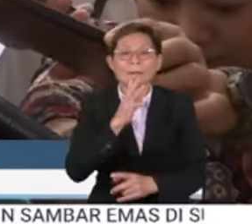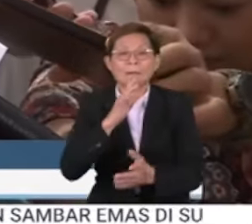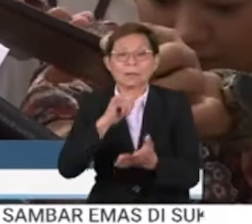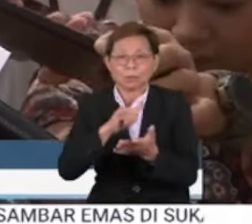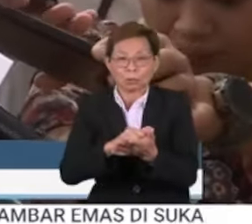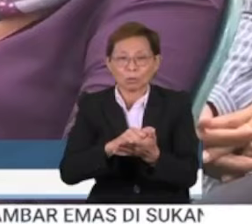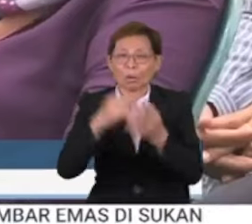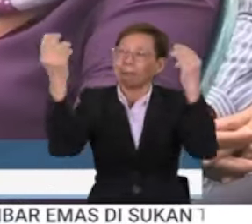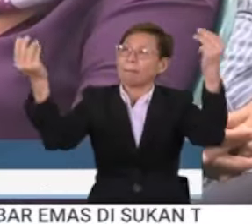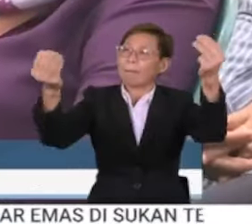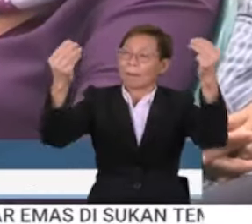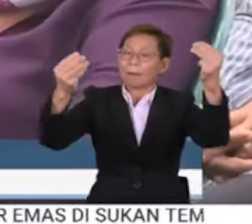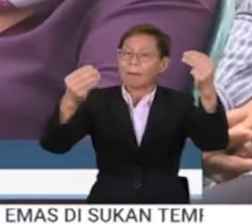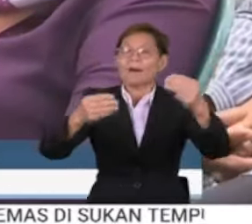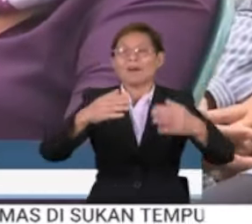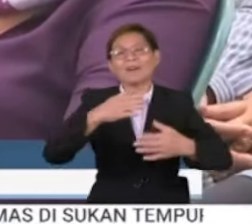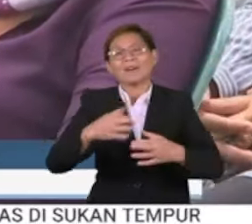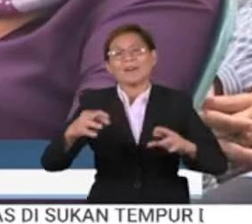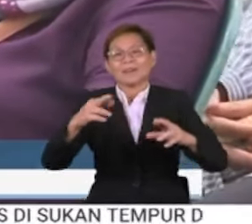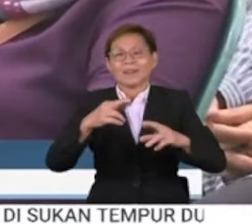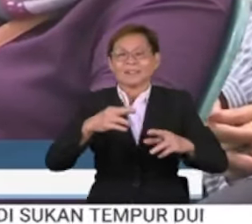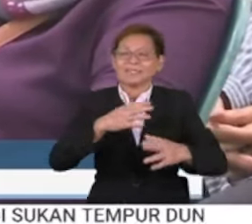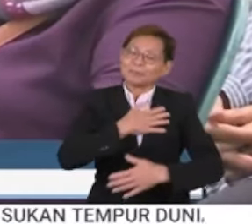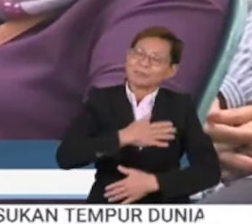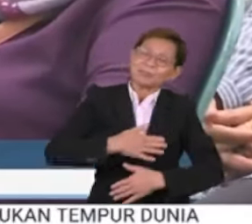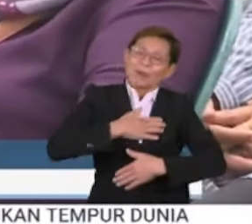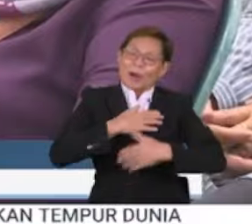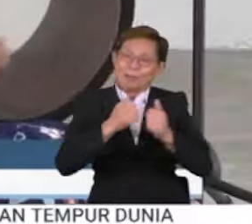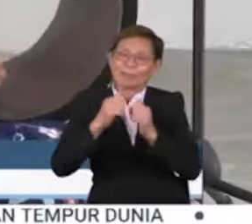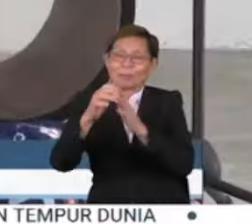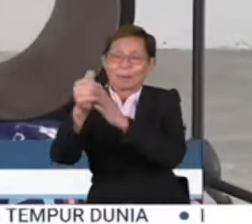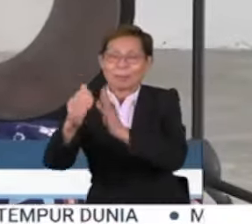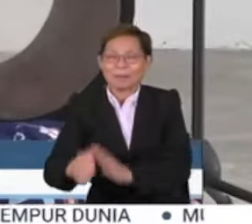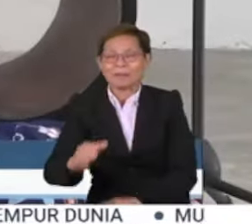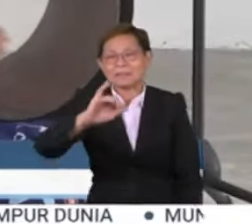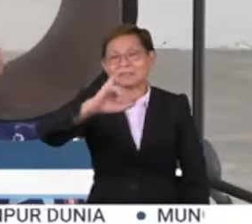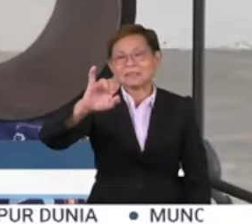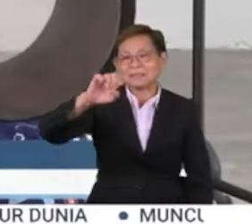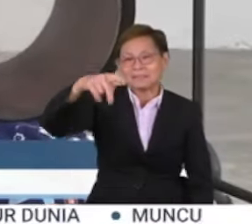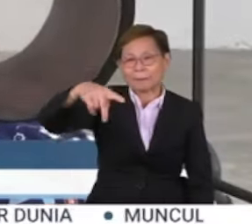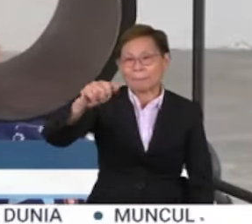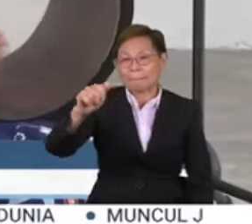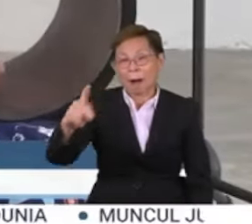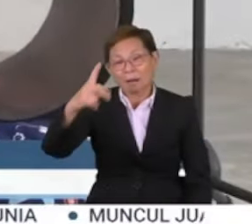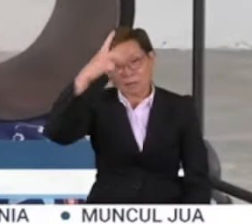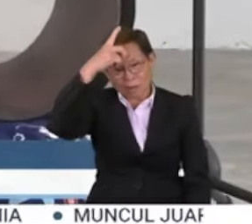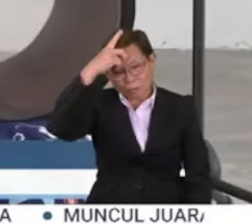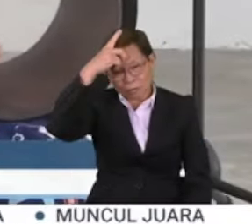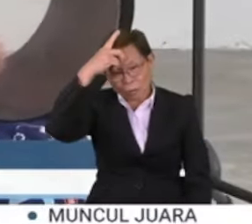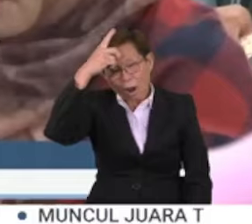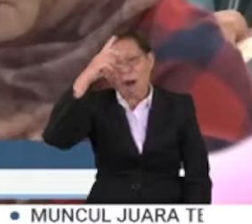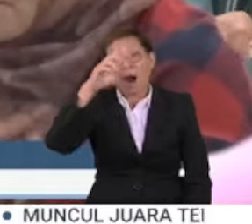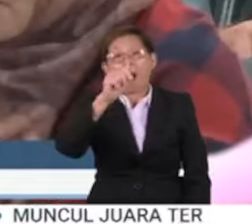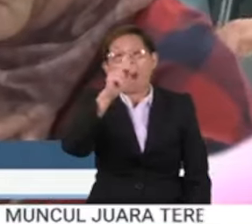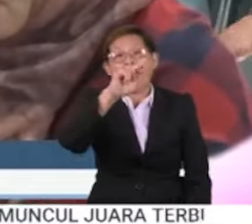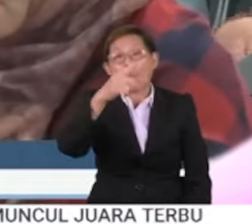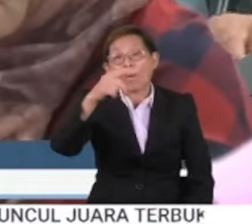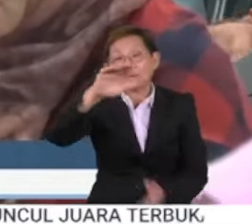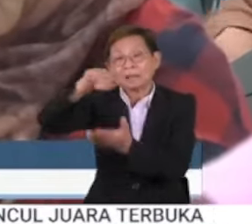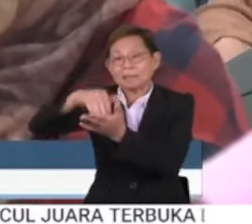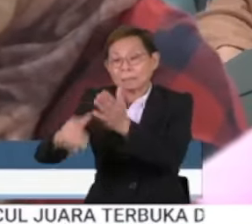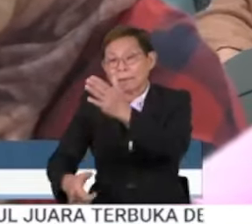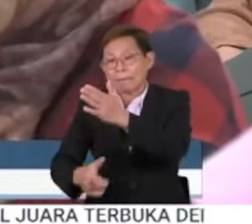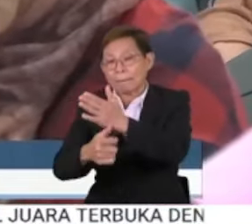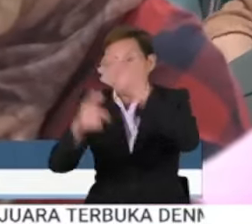menyatakan demikian pada majlis santai bersama pemimpin di Balai Raya BDA Jepak. Dalam pada itu, Dato' Ahmad Awang Tengah yang juga timbalan